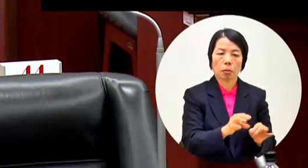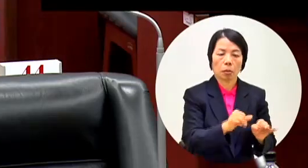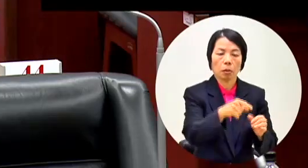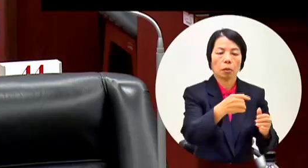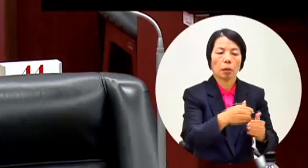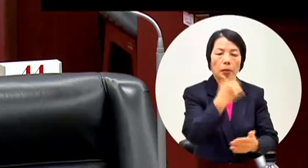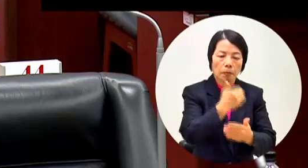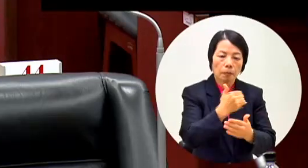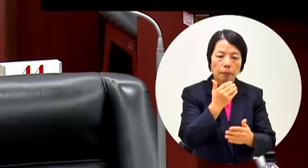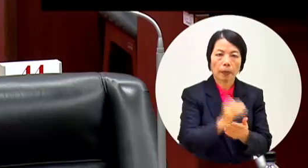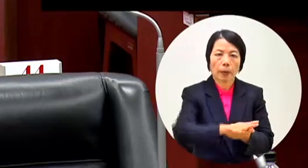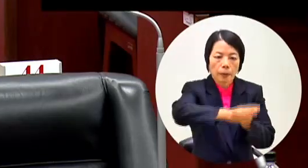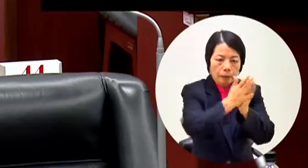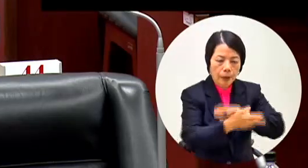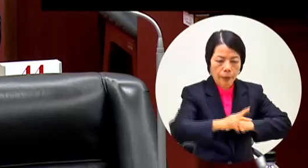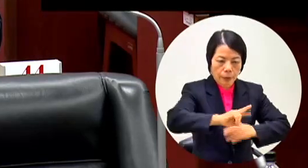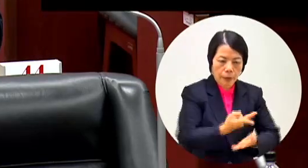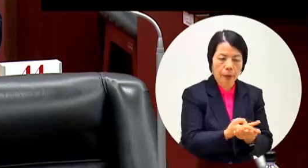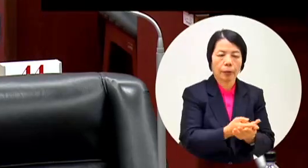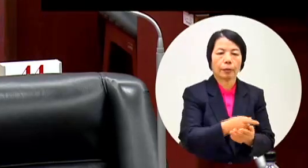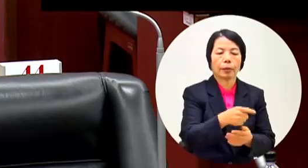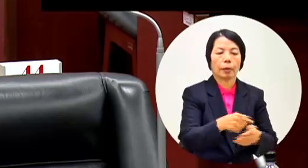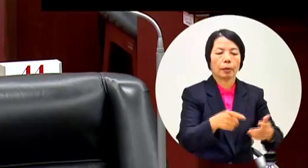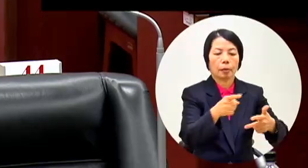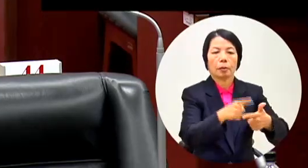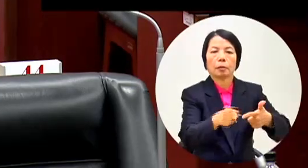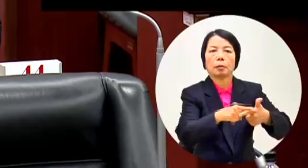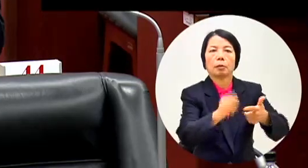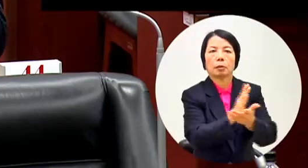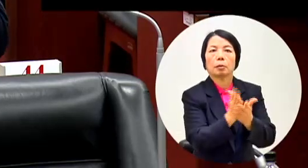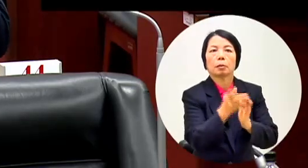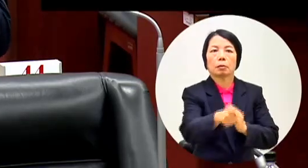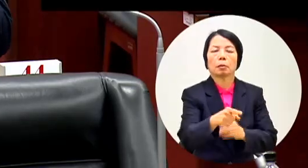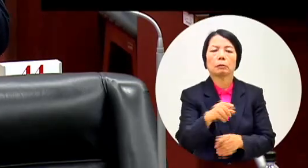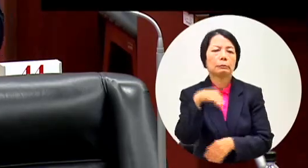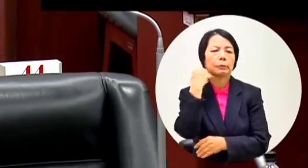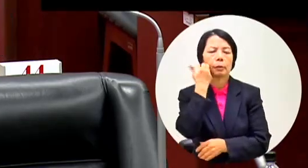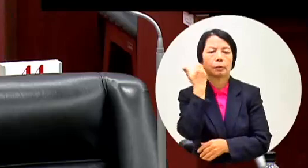20年来，中央不管谁执政，地方不管谁执政，都没动这机会书，